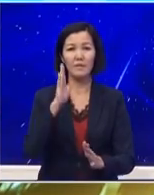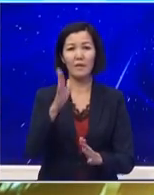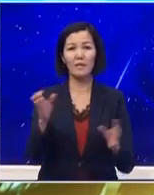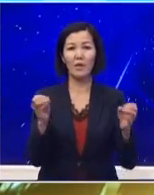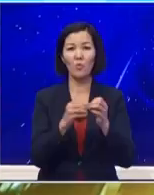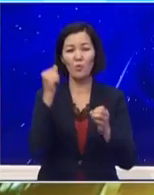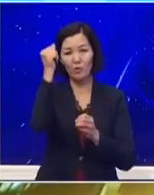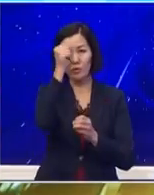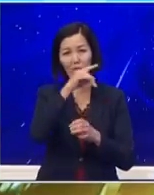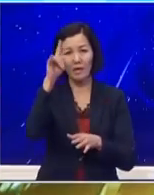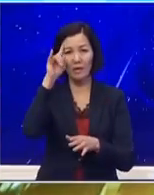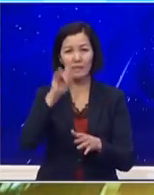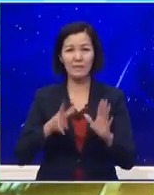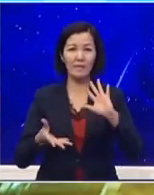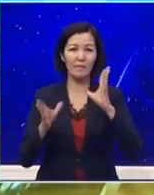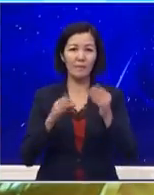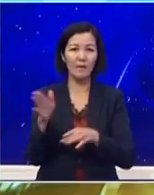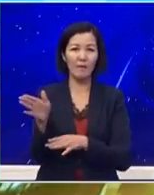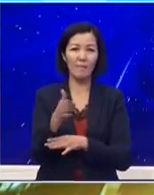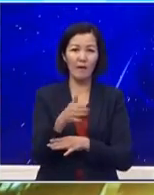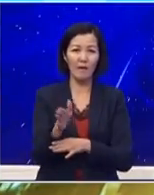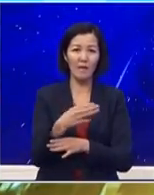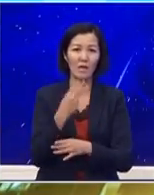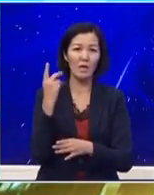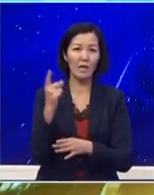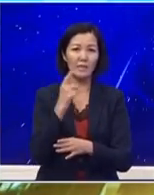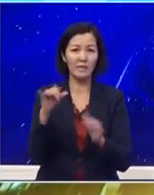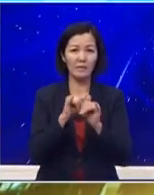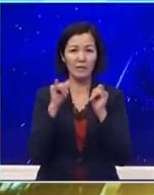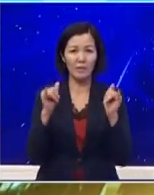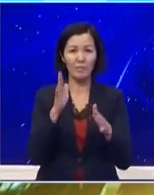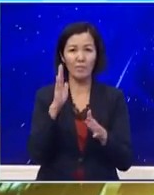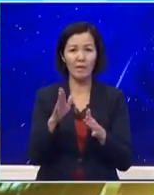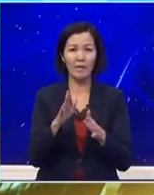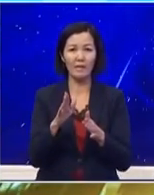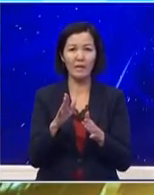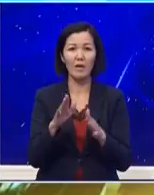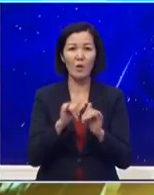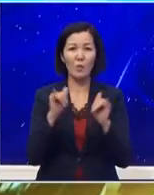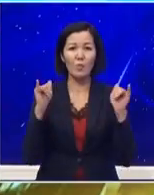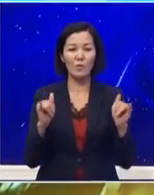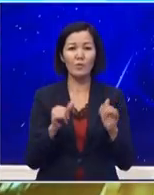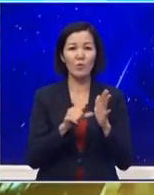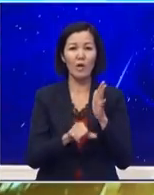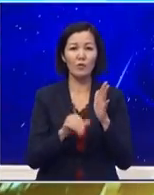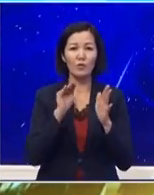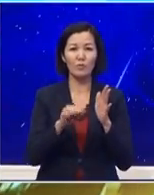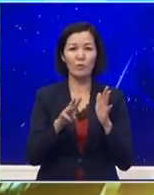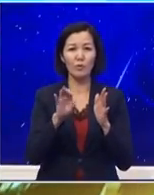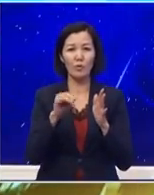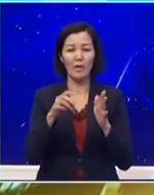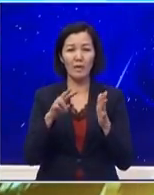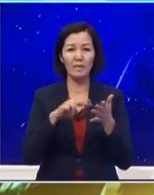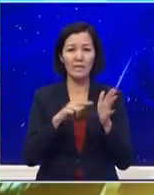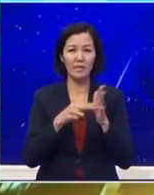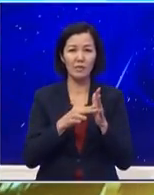Алдағы 10 жылда елімізде балық шаруашылығы қарқын алады. Су ресурстарындағы балық өсіру көлемін 600 мың тоннаға жеткізу,